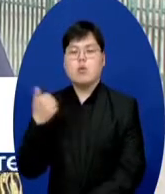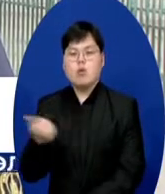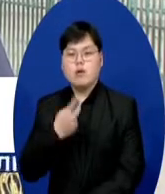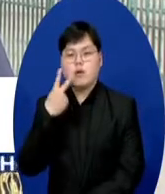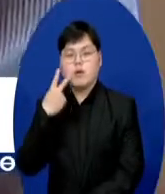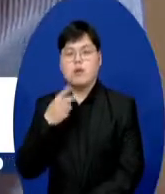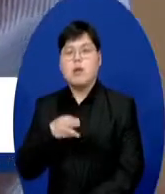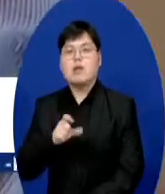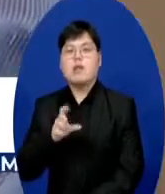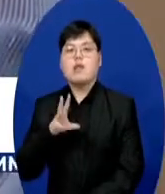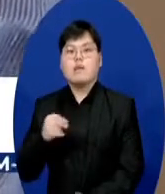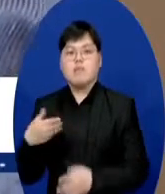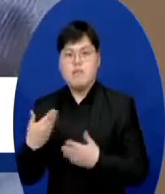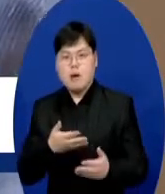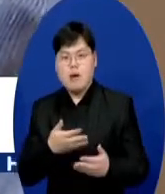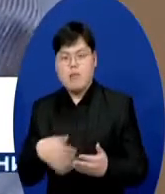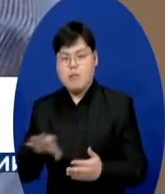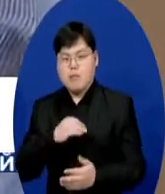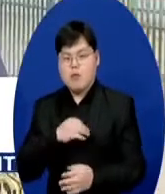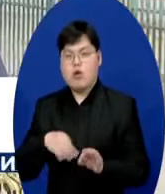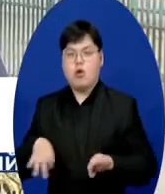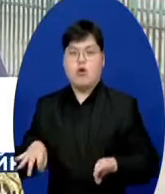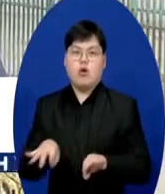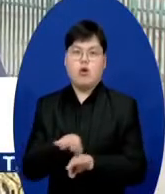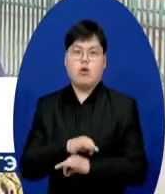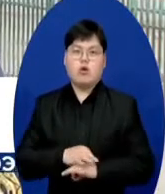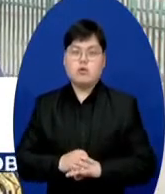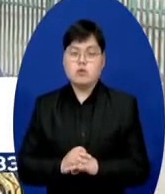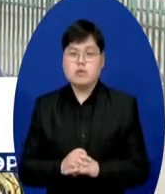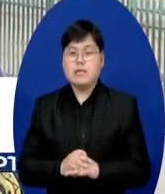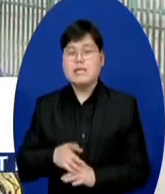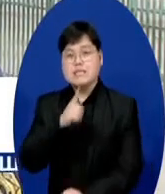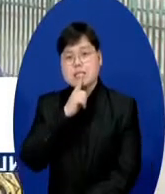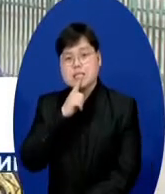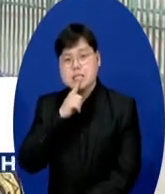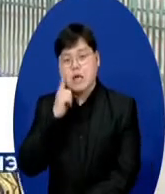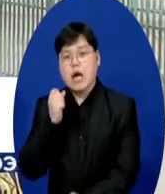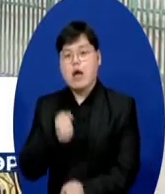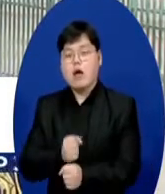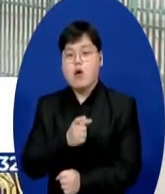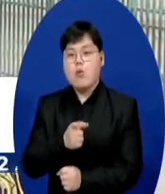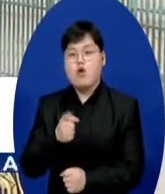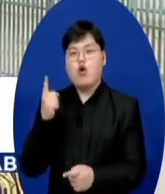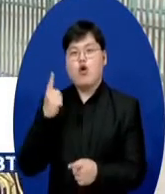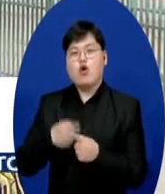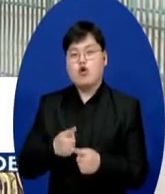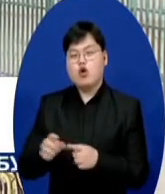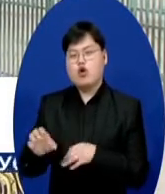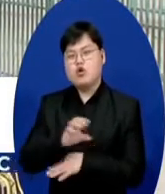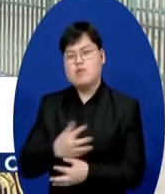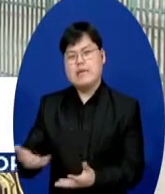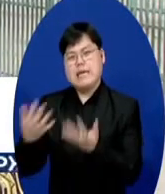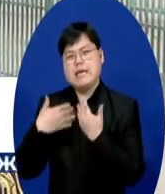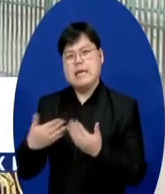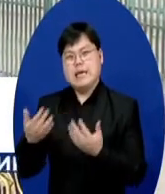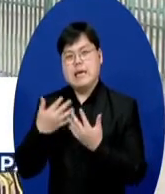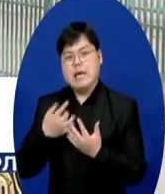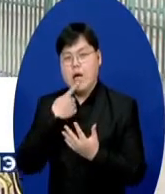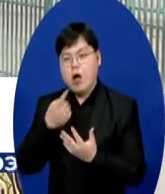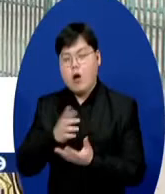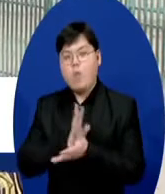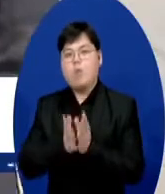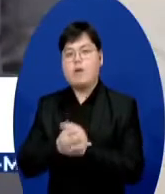5 жил тутамд одоо авч байна. А бид нэрт бол байхгүй. Одоо ингээд ама залуу боловсон хүчингүүд одоо сум орон нутгад ирээд ажиллаач яа нэ гэдэг зүйлийг